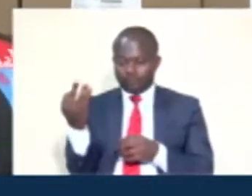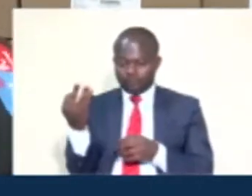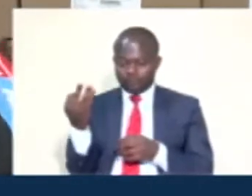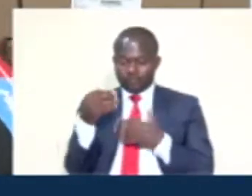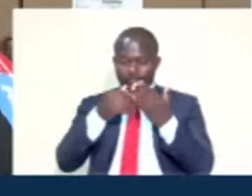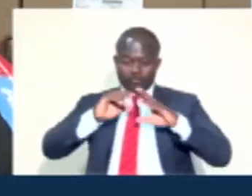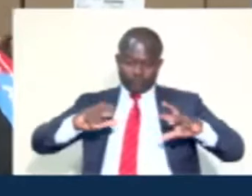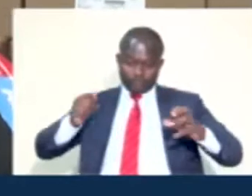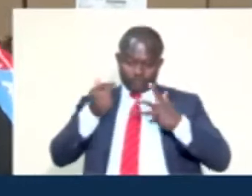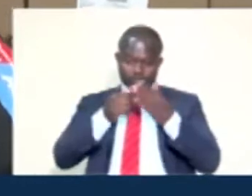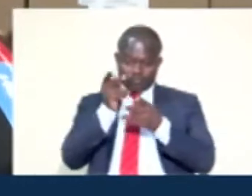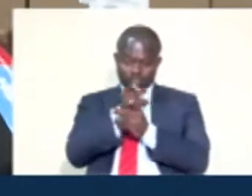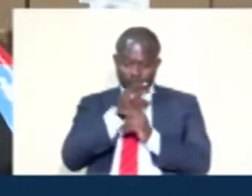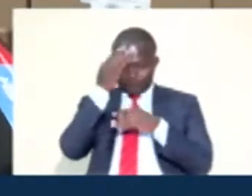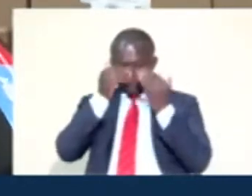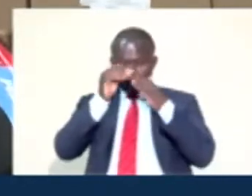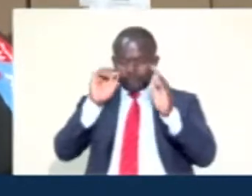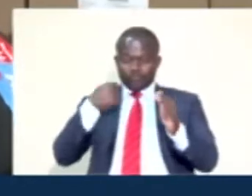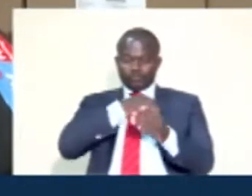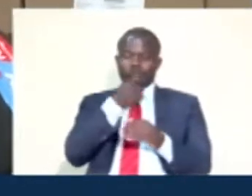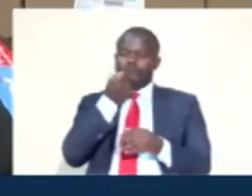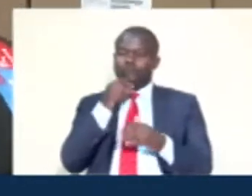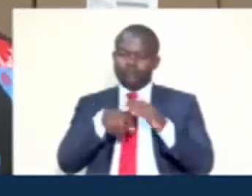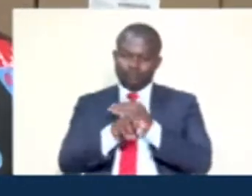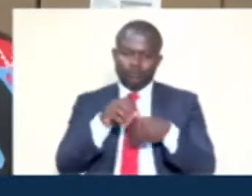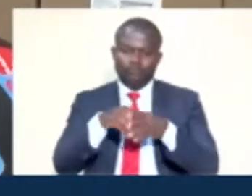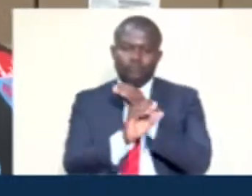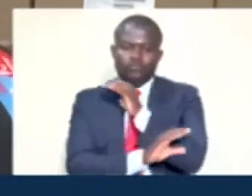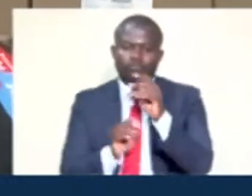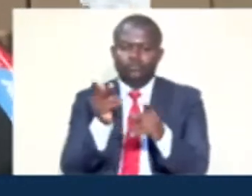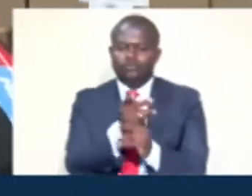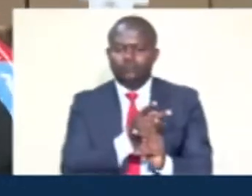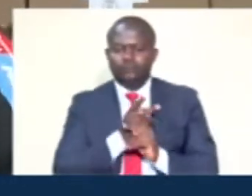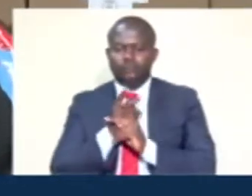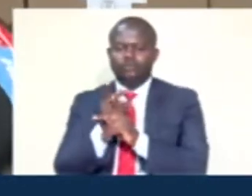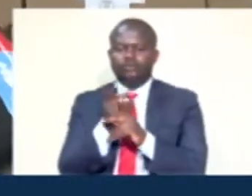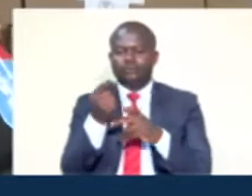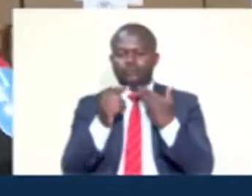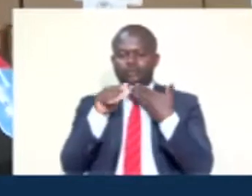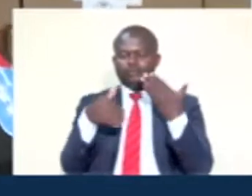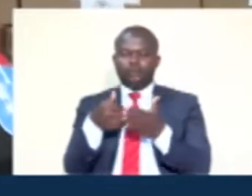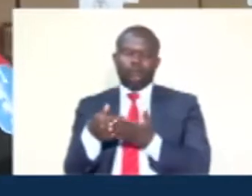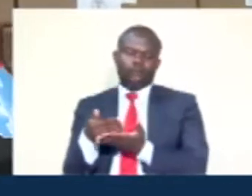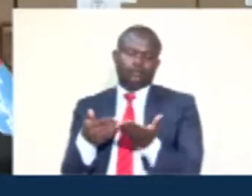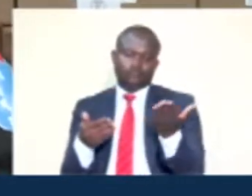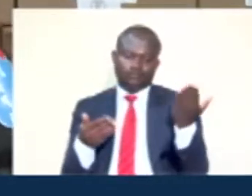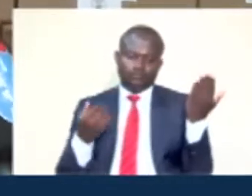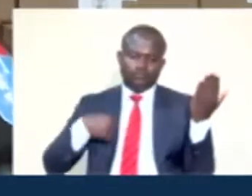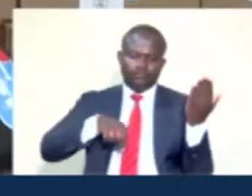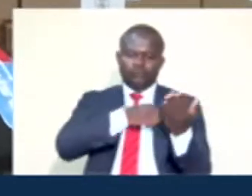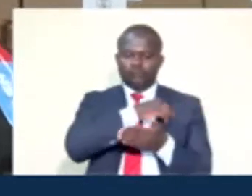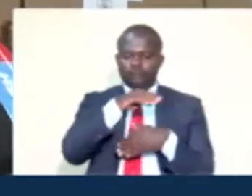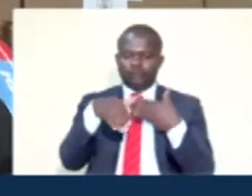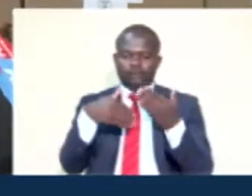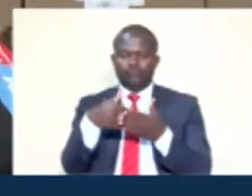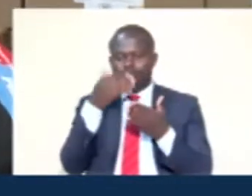ni ikintu twitaho, kuko umuti kugira ngo winjire no mu gihugu ubugenzuzi buba bwitaweho. Nicyo dukorana nabo cyane